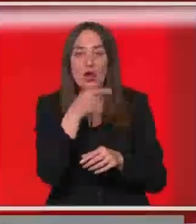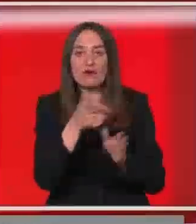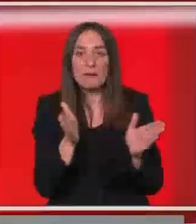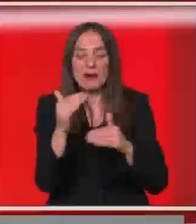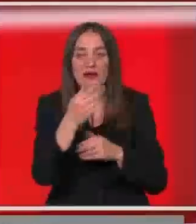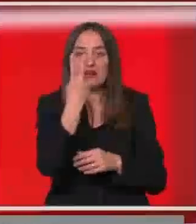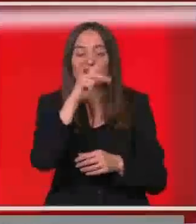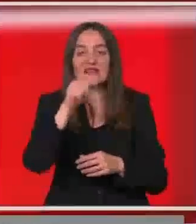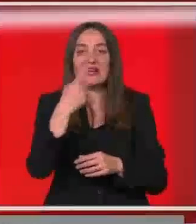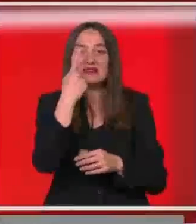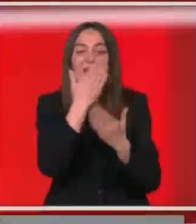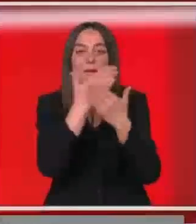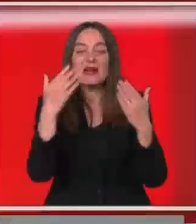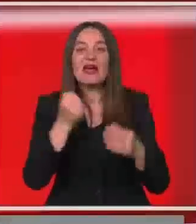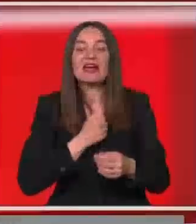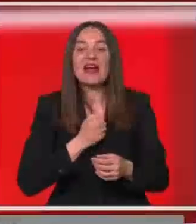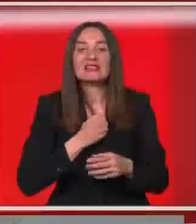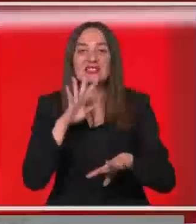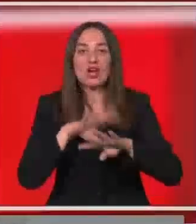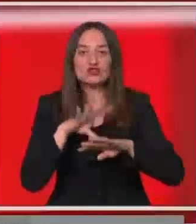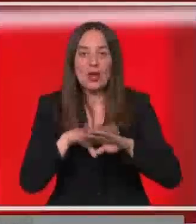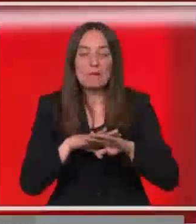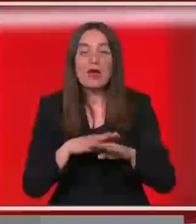od 2,1 milijarde garancijske šeme,